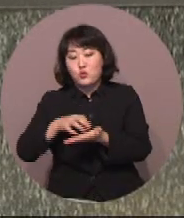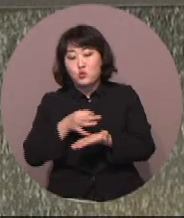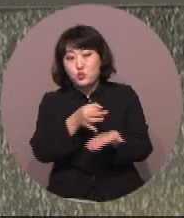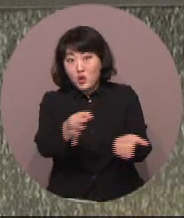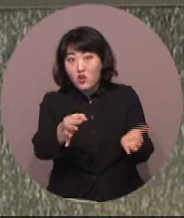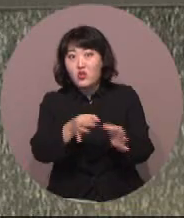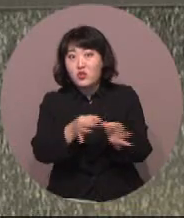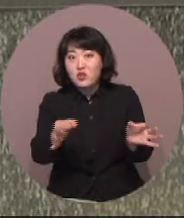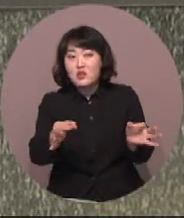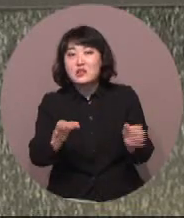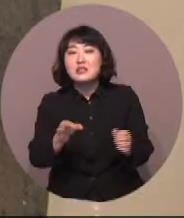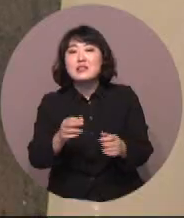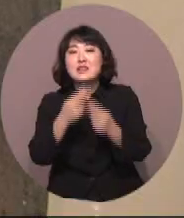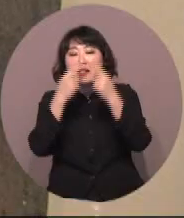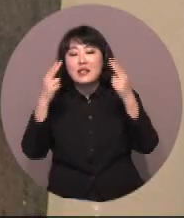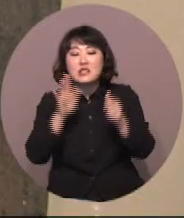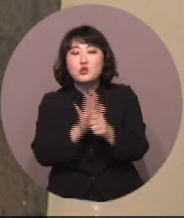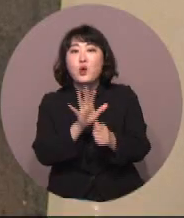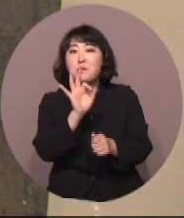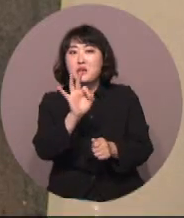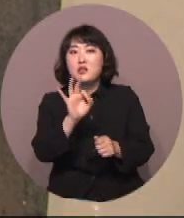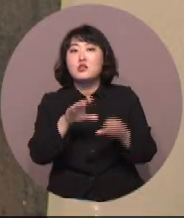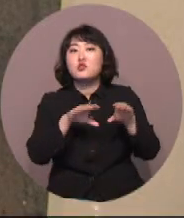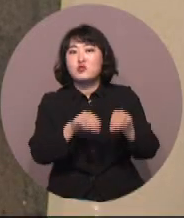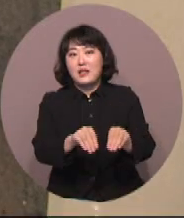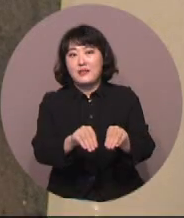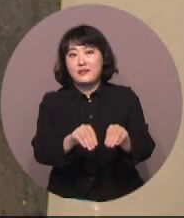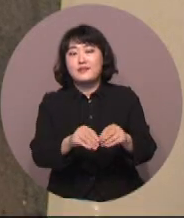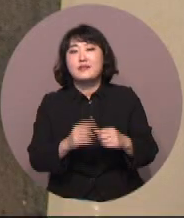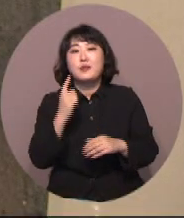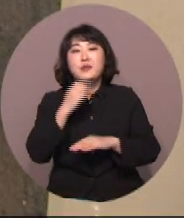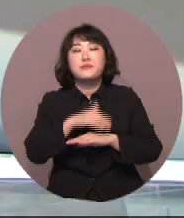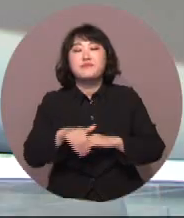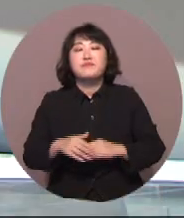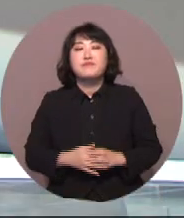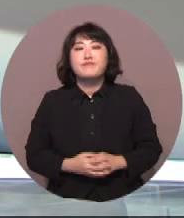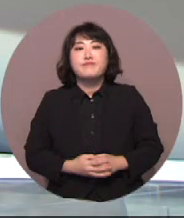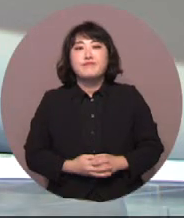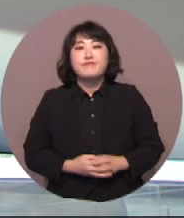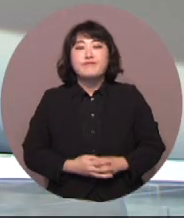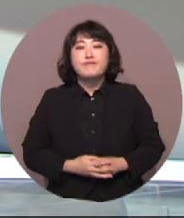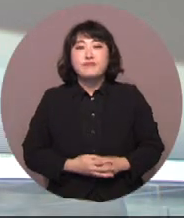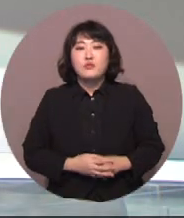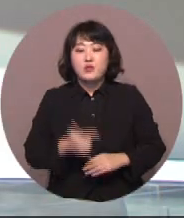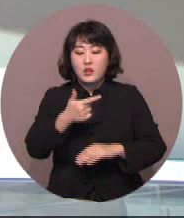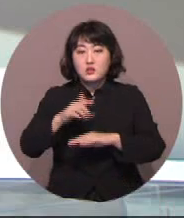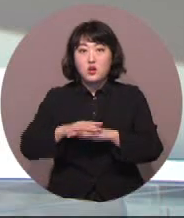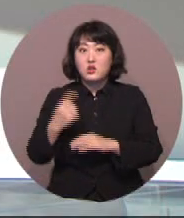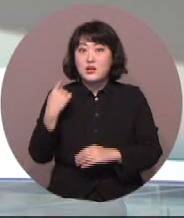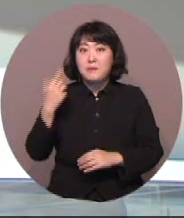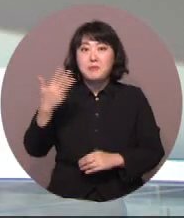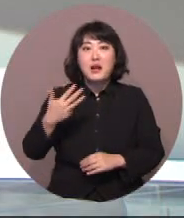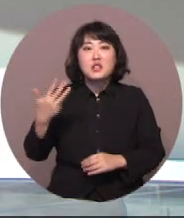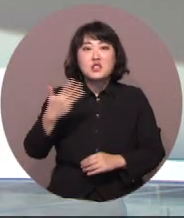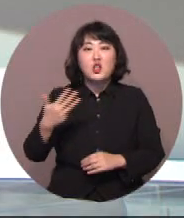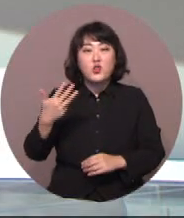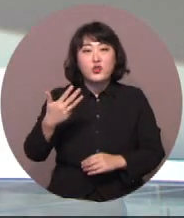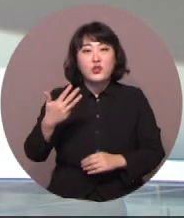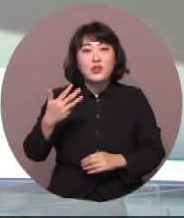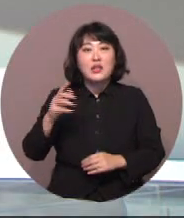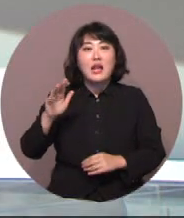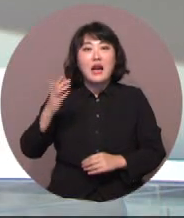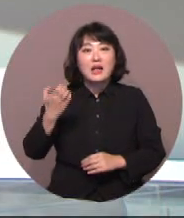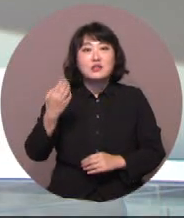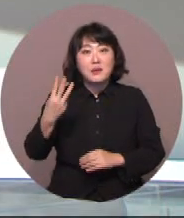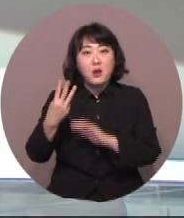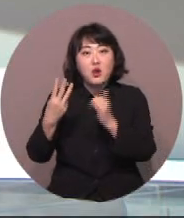장래에 지원비 지급 은 중단하기로 했습니다 대전에서 어제 8 천안 3명의 코로 달고